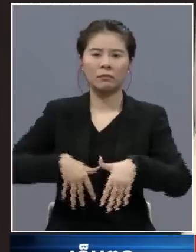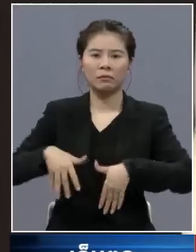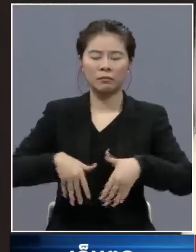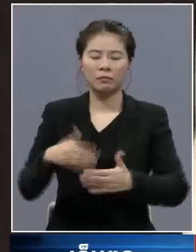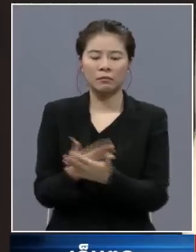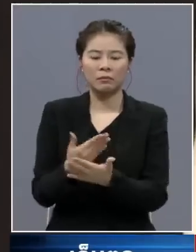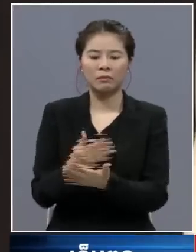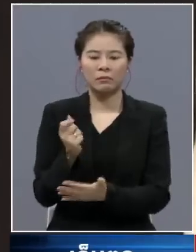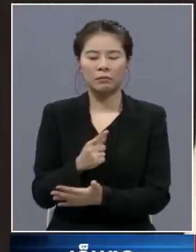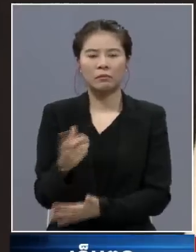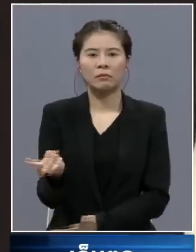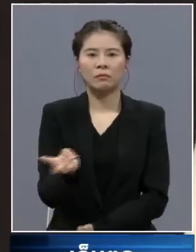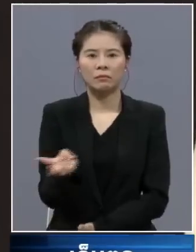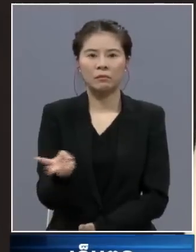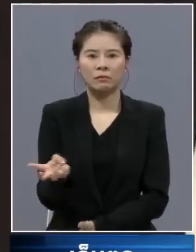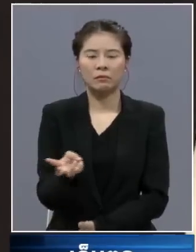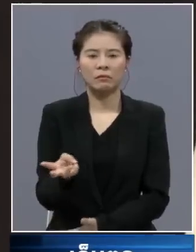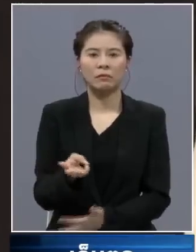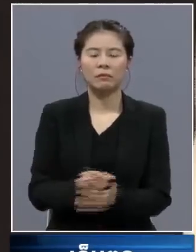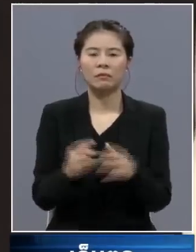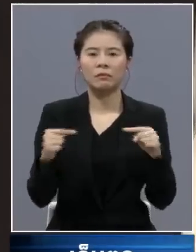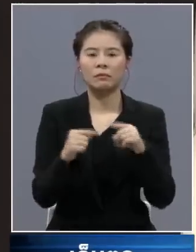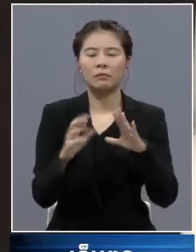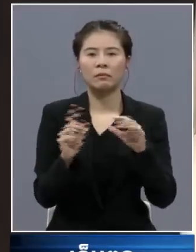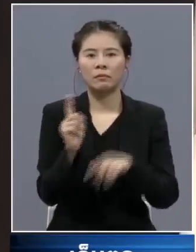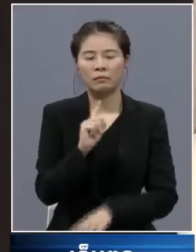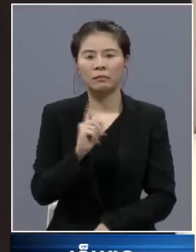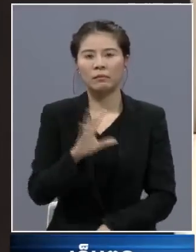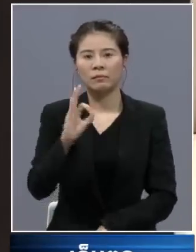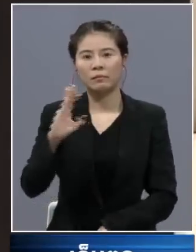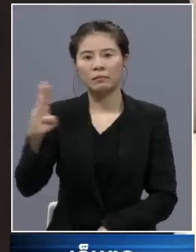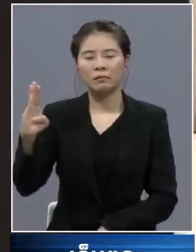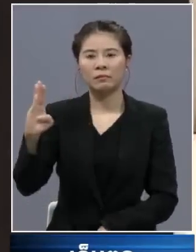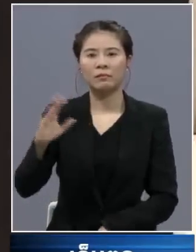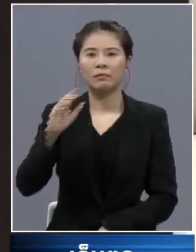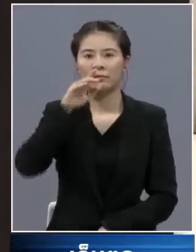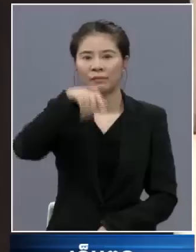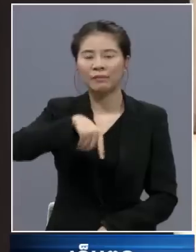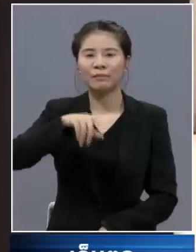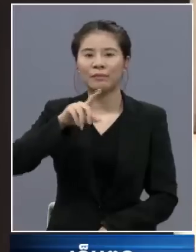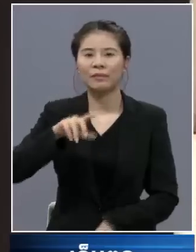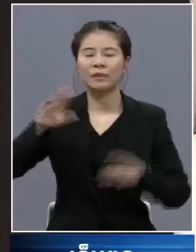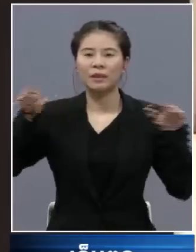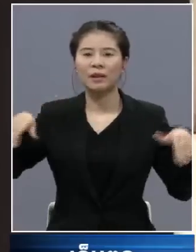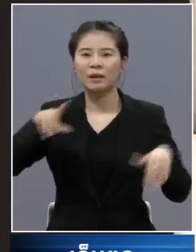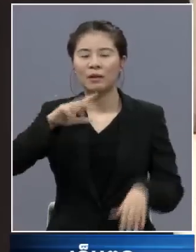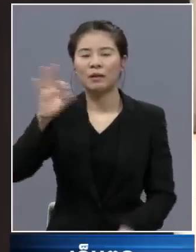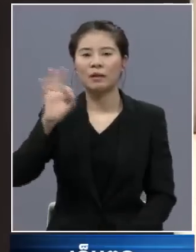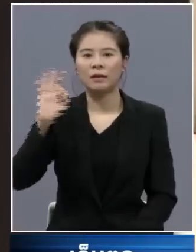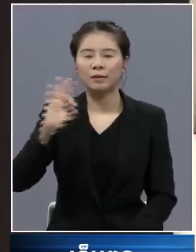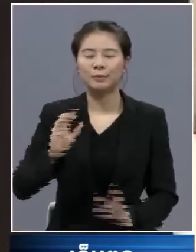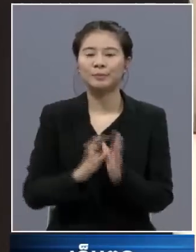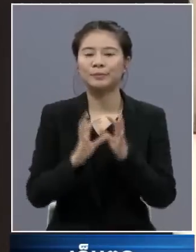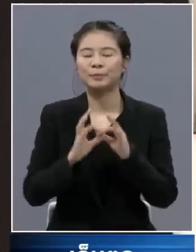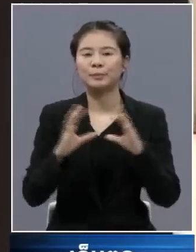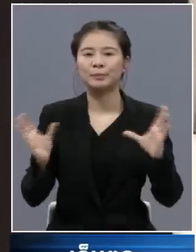ามมาอีกเรื่อยๆครับโดยเฉพาะในโซเชียลมีเดียครับที่เหมือนเอาชูประเด็นเรื่องของการหาเสียงมาแล้วก็มาถกกันม